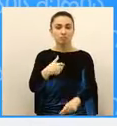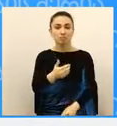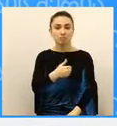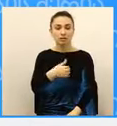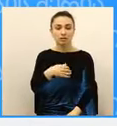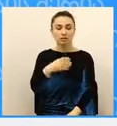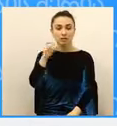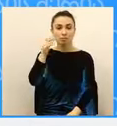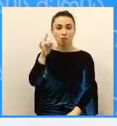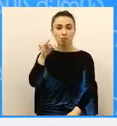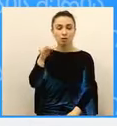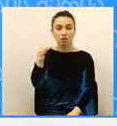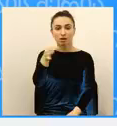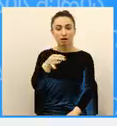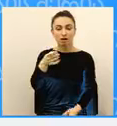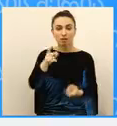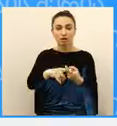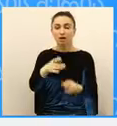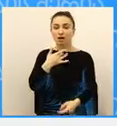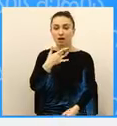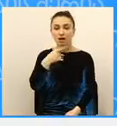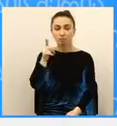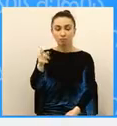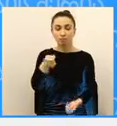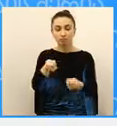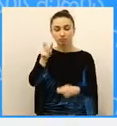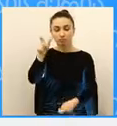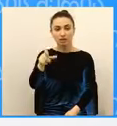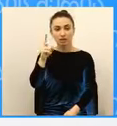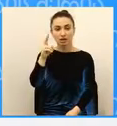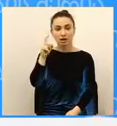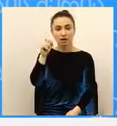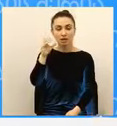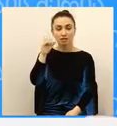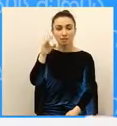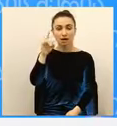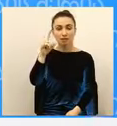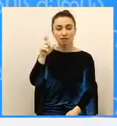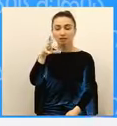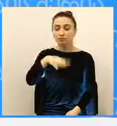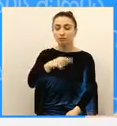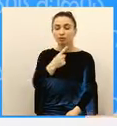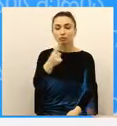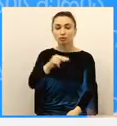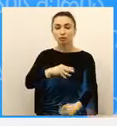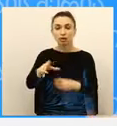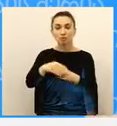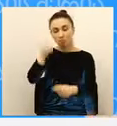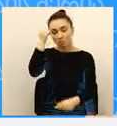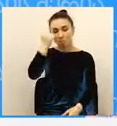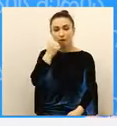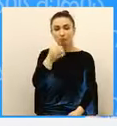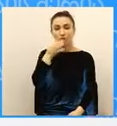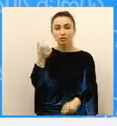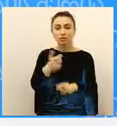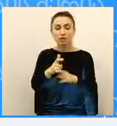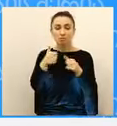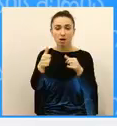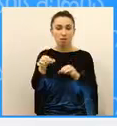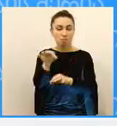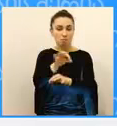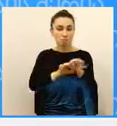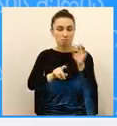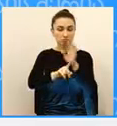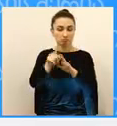Მინდა სამგორის რაიონის გამგეობას, გამგებელს, კახა სამხარაძეს, თითოეულ თანამშრომელს მადლობა გადაუხადო, ძალიან მაგარი